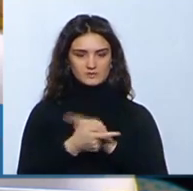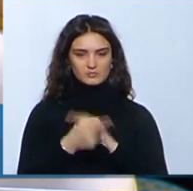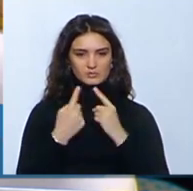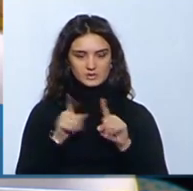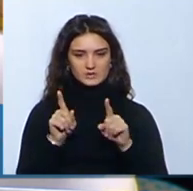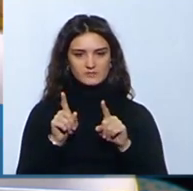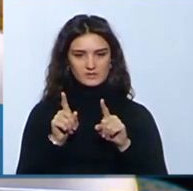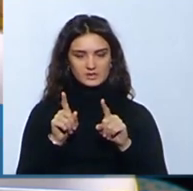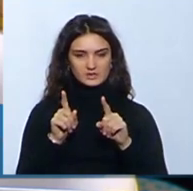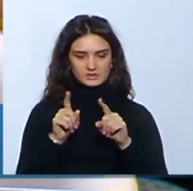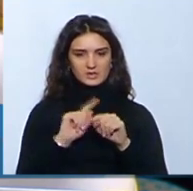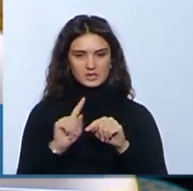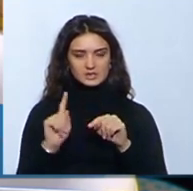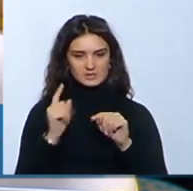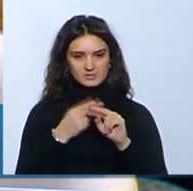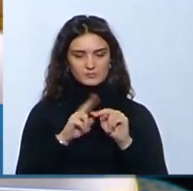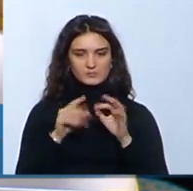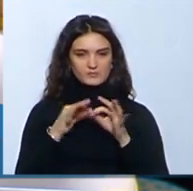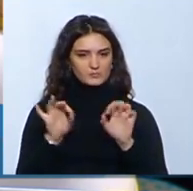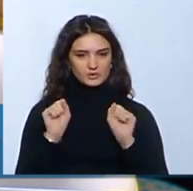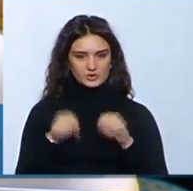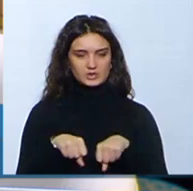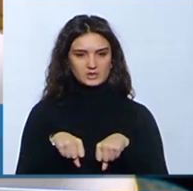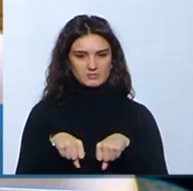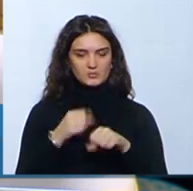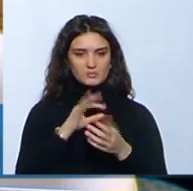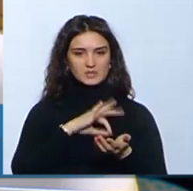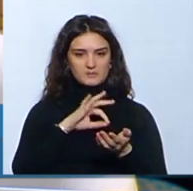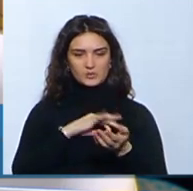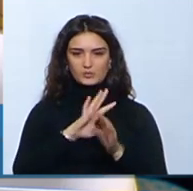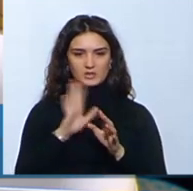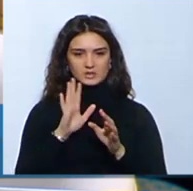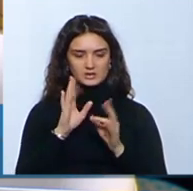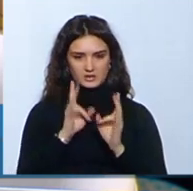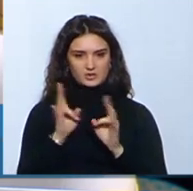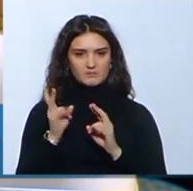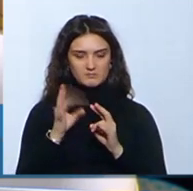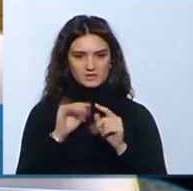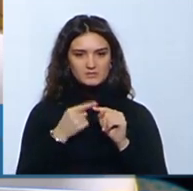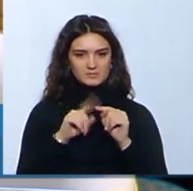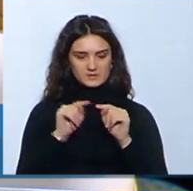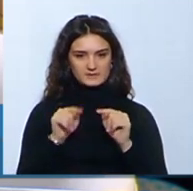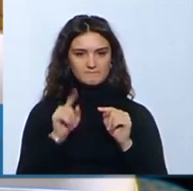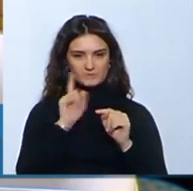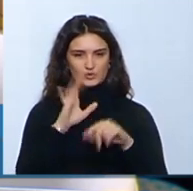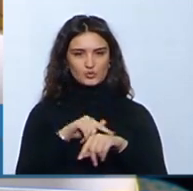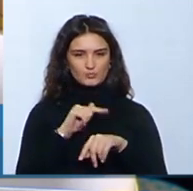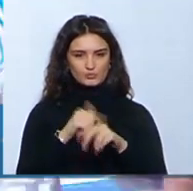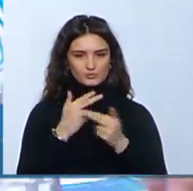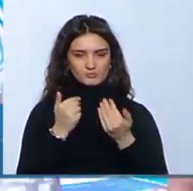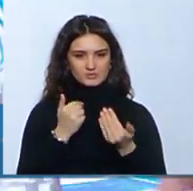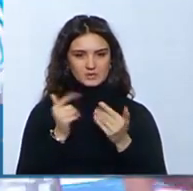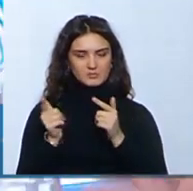სხვა ანტისეპტიური ხსნარებით და თავისუფლად შეიძლება რომც გამოიყენონ არ დააშავებენ, თუმცა გარკვეულ დისკომფორტს ქმნის